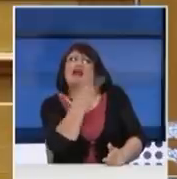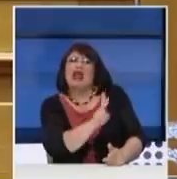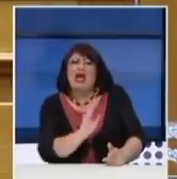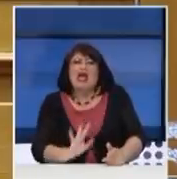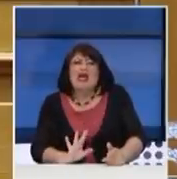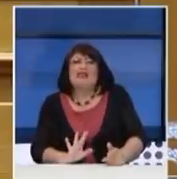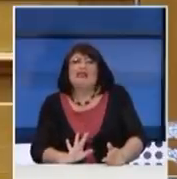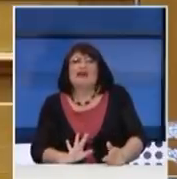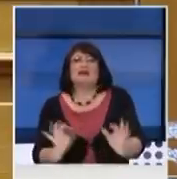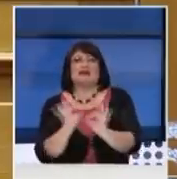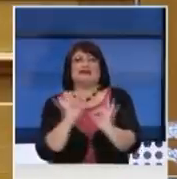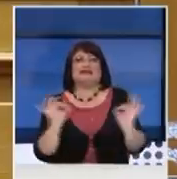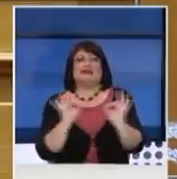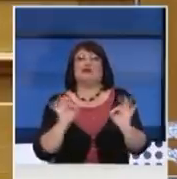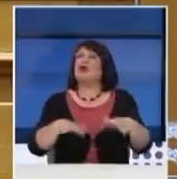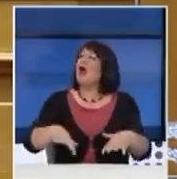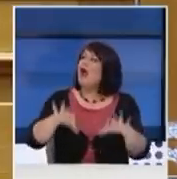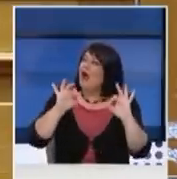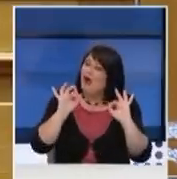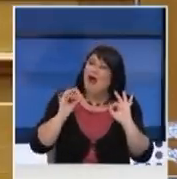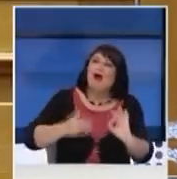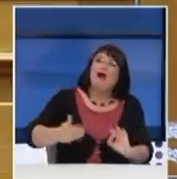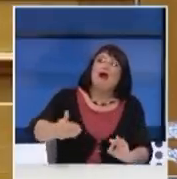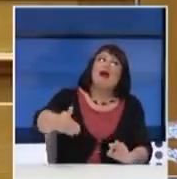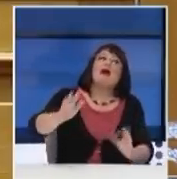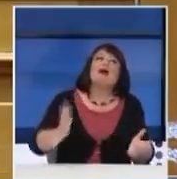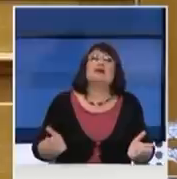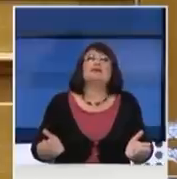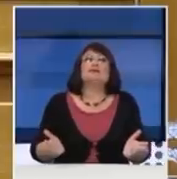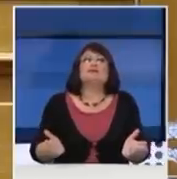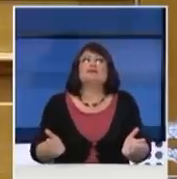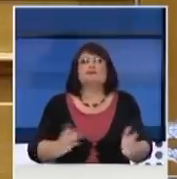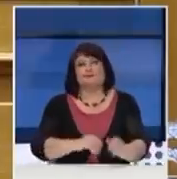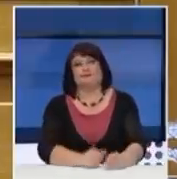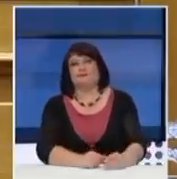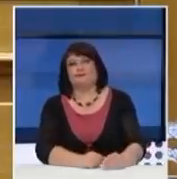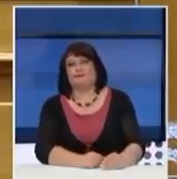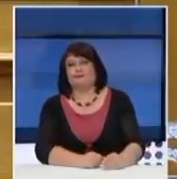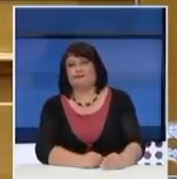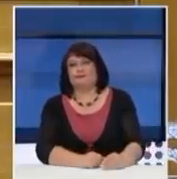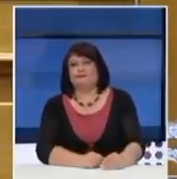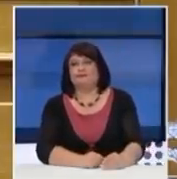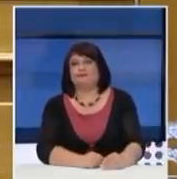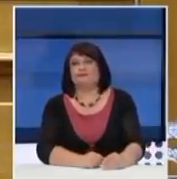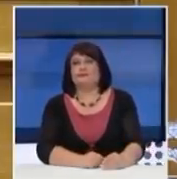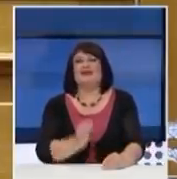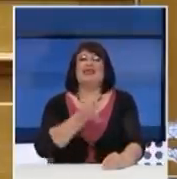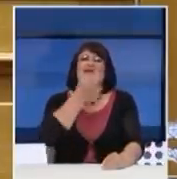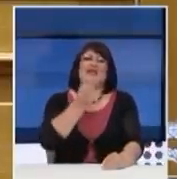διαιρούνται δεδομένα και εφαλτήριο για τις επόμενες αρνητικές εξελίξεις. Δεν μιλώ για τον 28ο